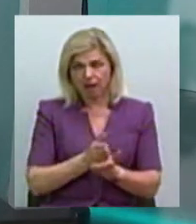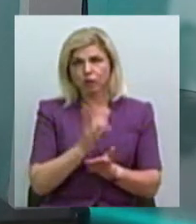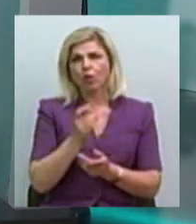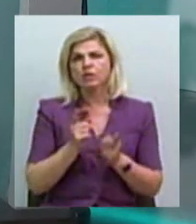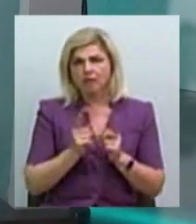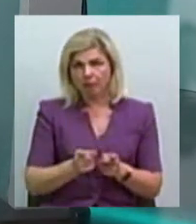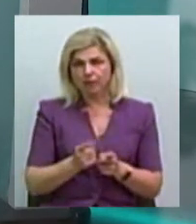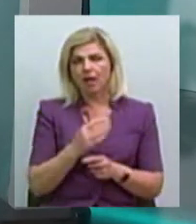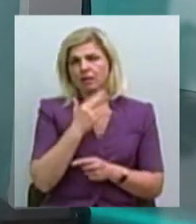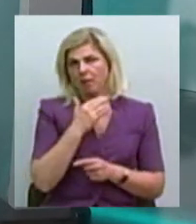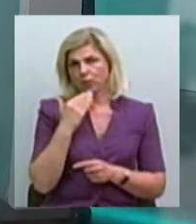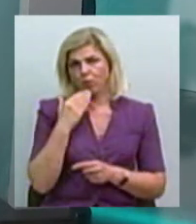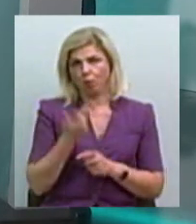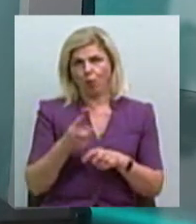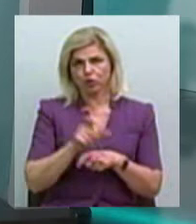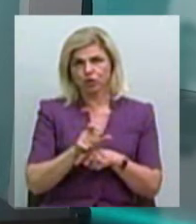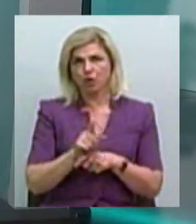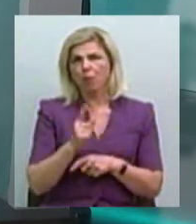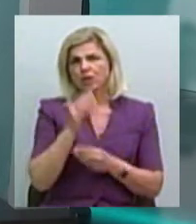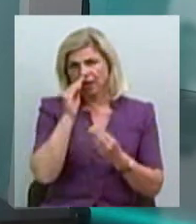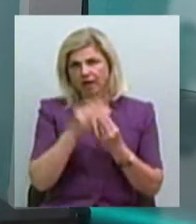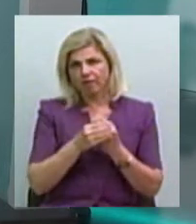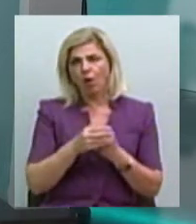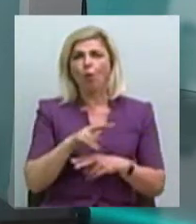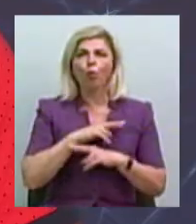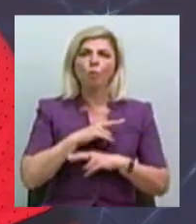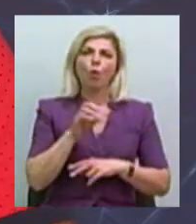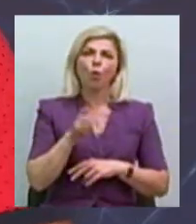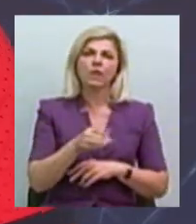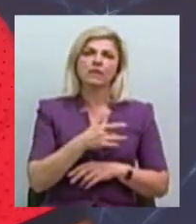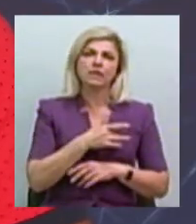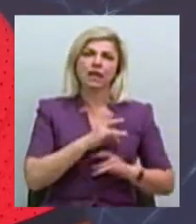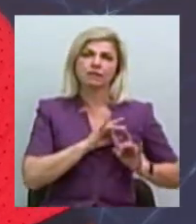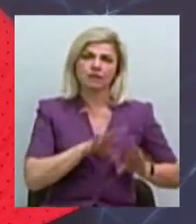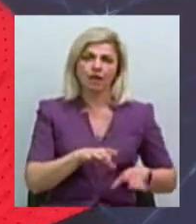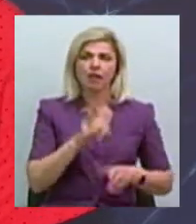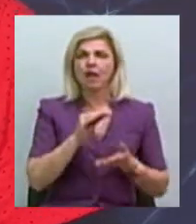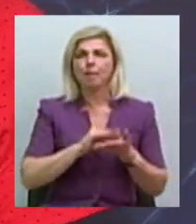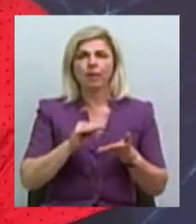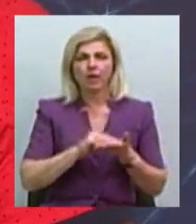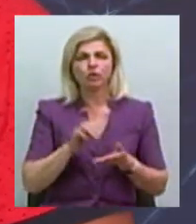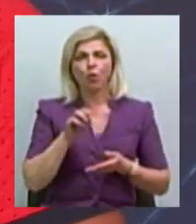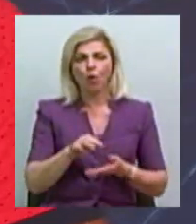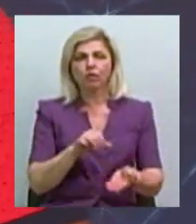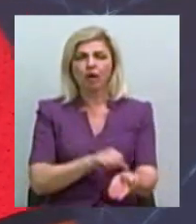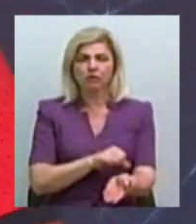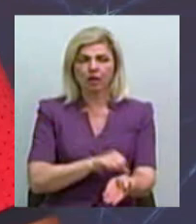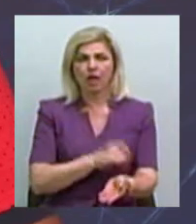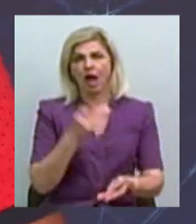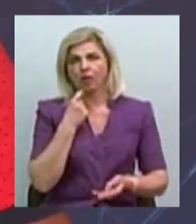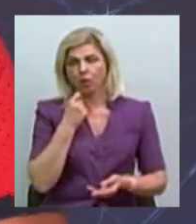больше, потому что скрывают. Умер там от сердечной недостаточной, кстати, не пишут, что умер от алкоголизма или от наркомании. И